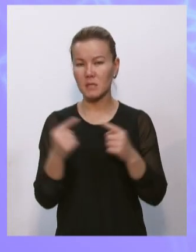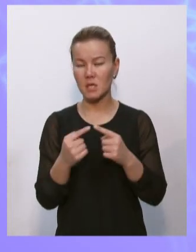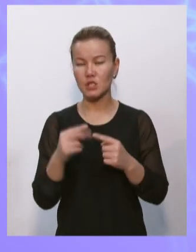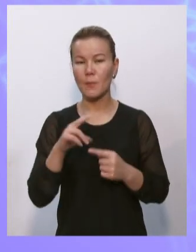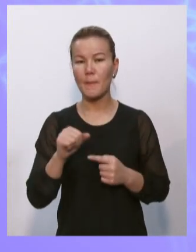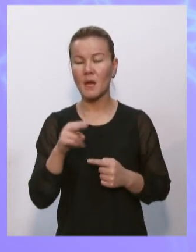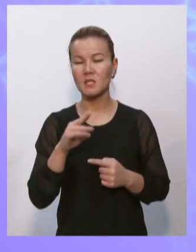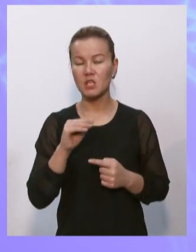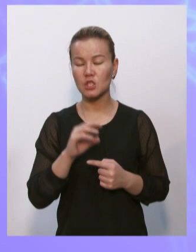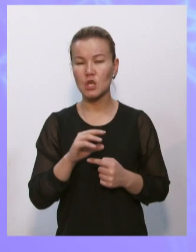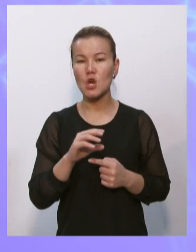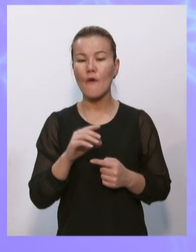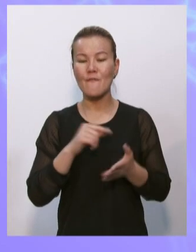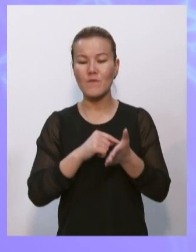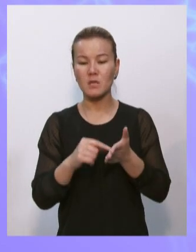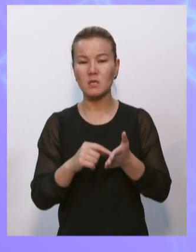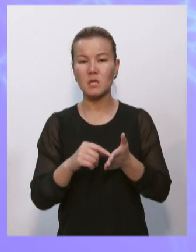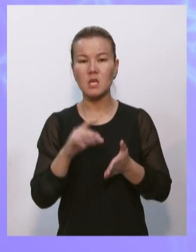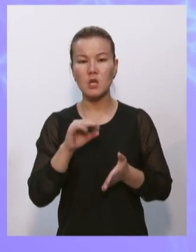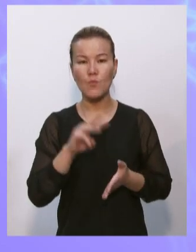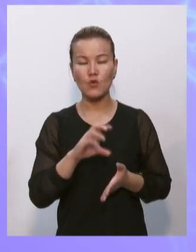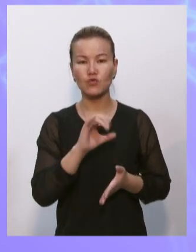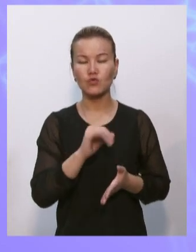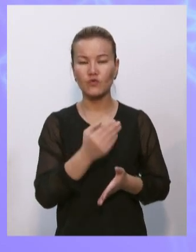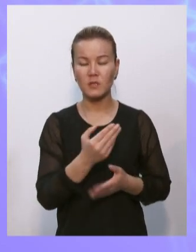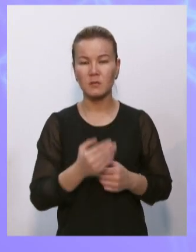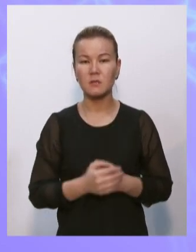Обозначьте падеж выделенных имен существительных.